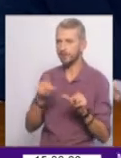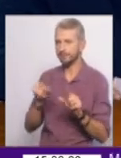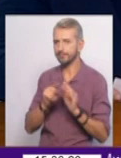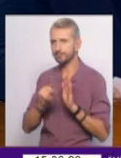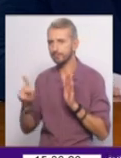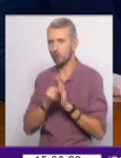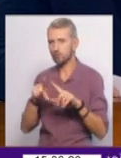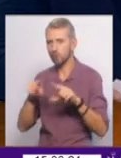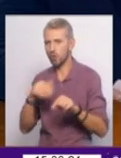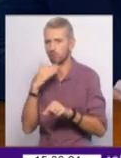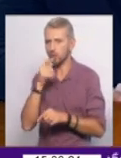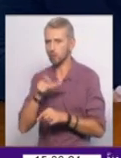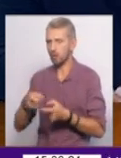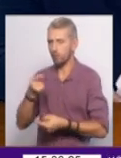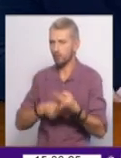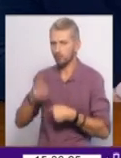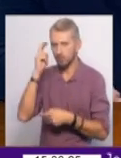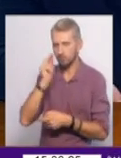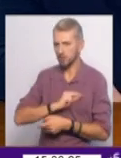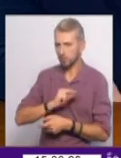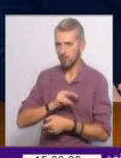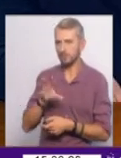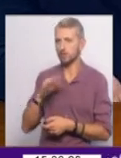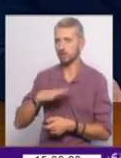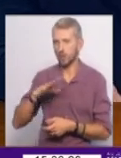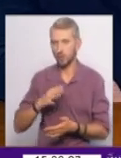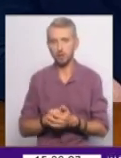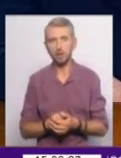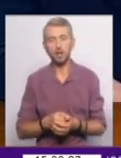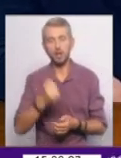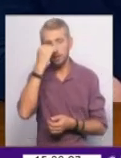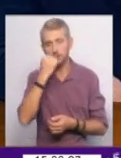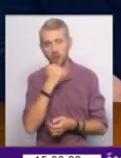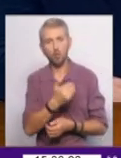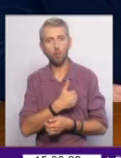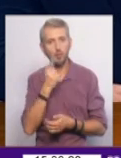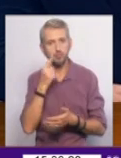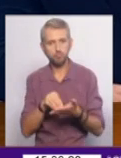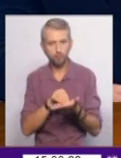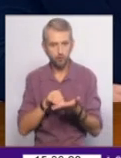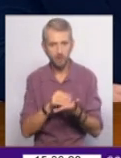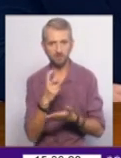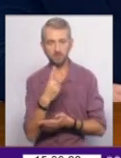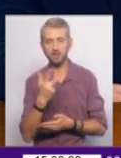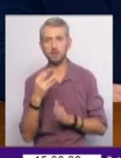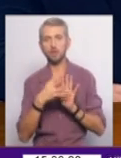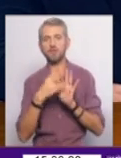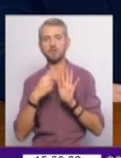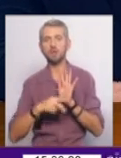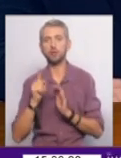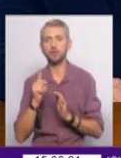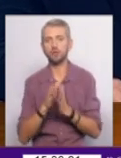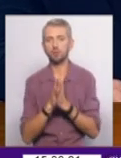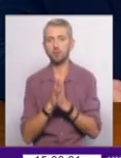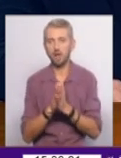людей повернулися до Києва, вже чекають на нього. Так, дуже дякую. Я ще раз хочу наголосити, 223-09-71, будь ласка,